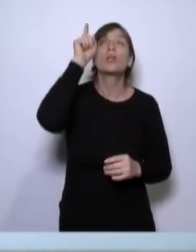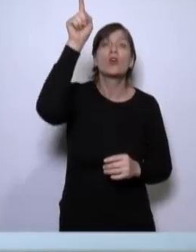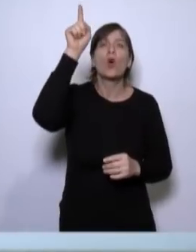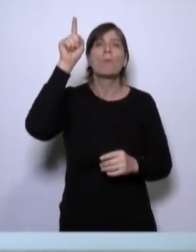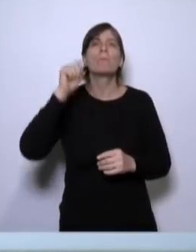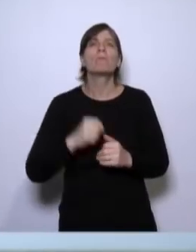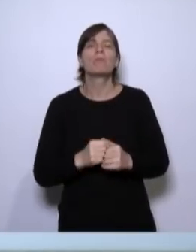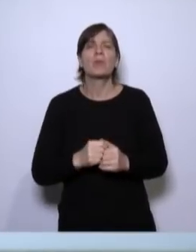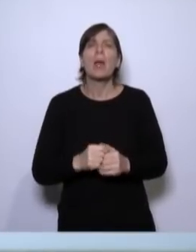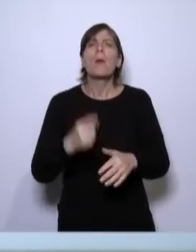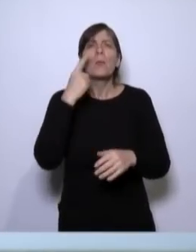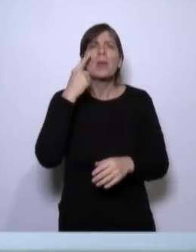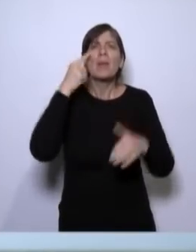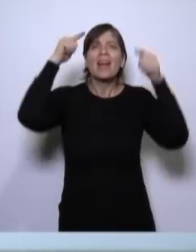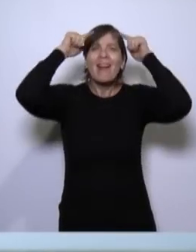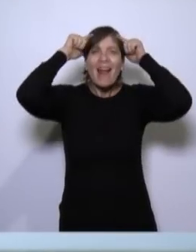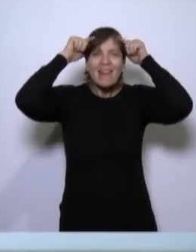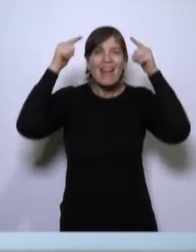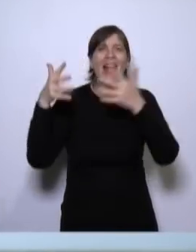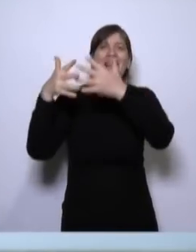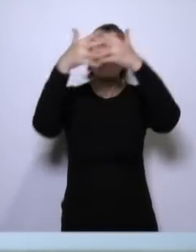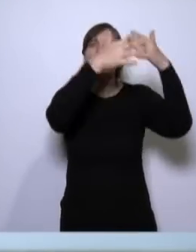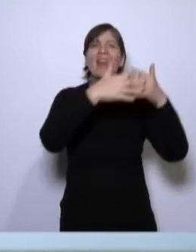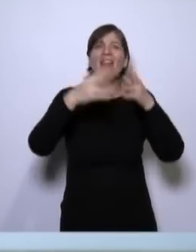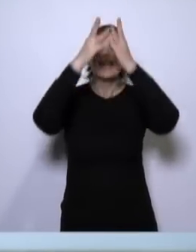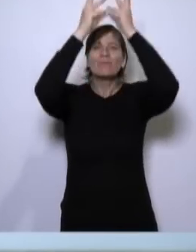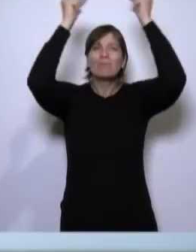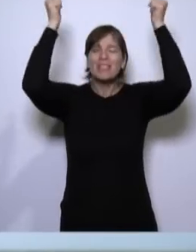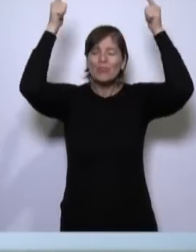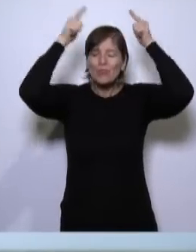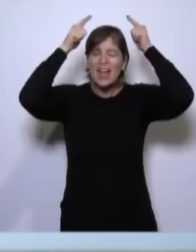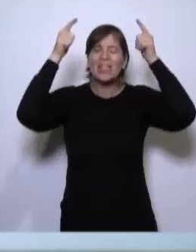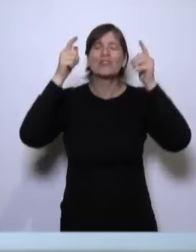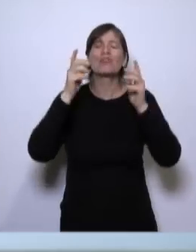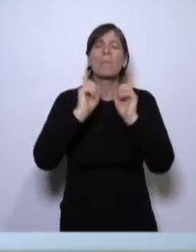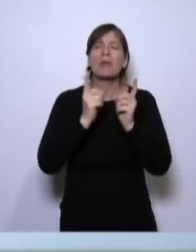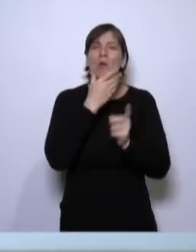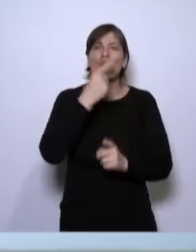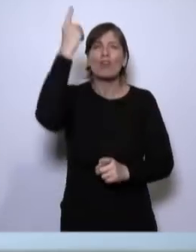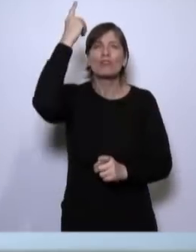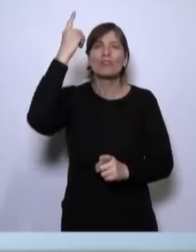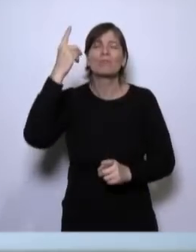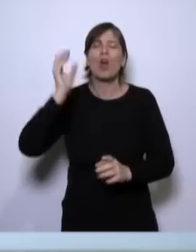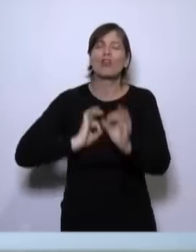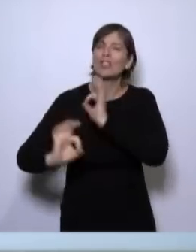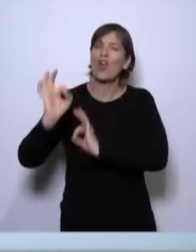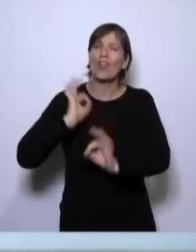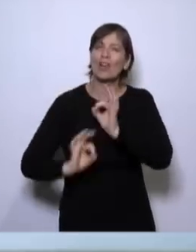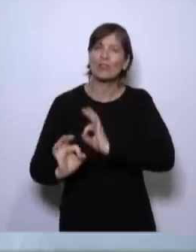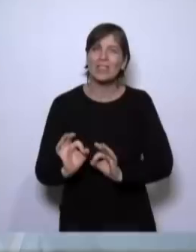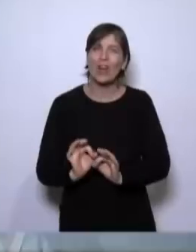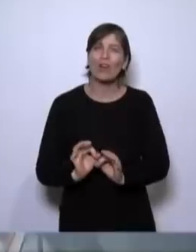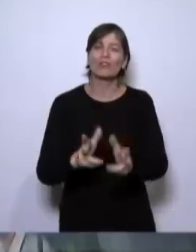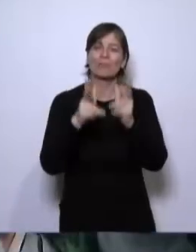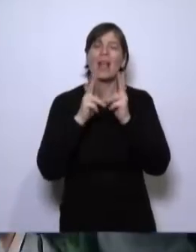Hijo, que vive y reina contigo en la unidad del Espíritu Santo y es Dios por los